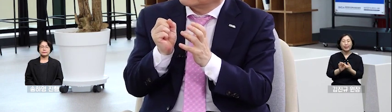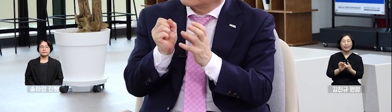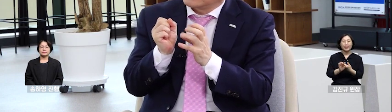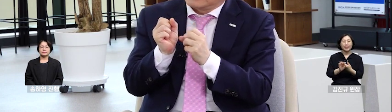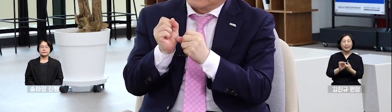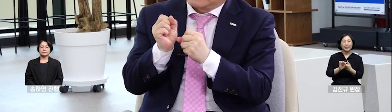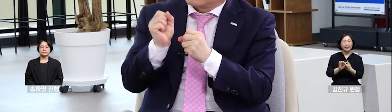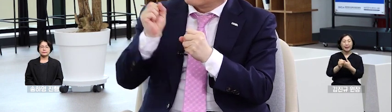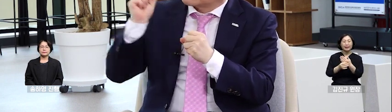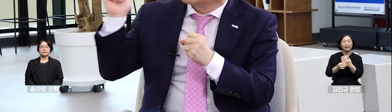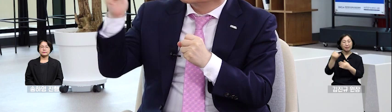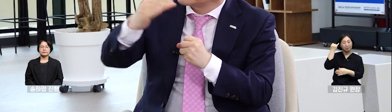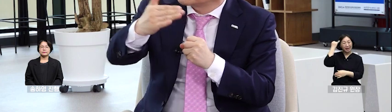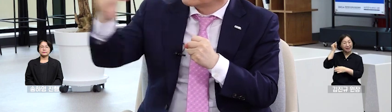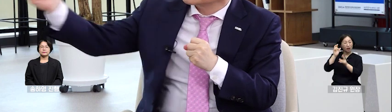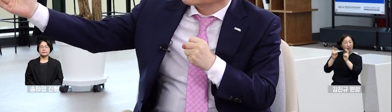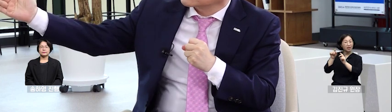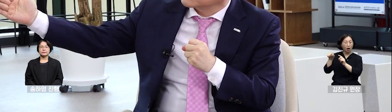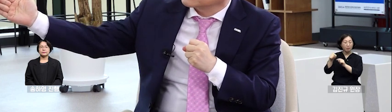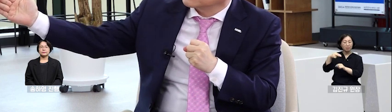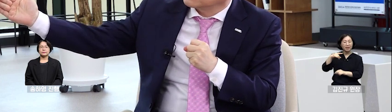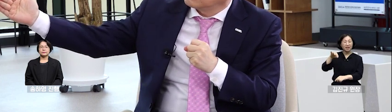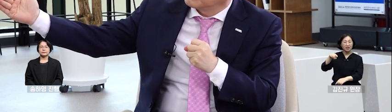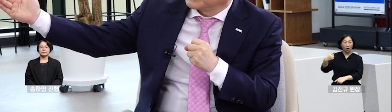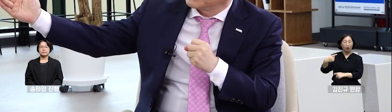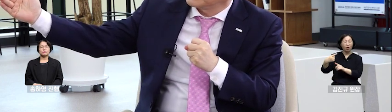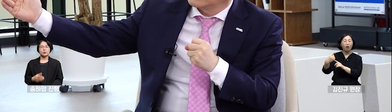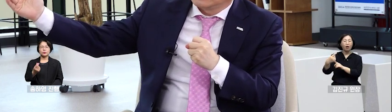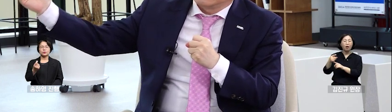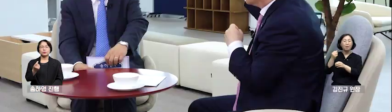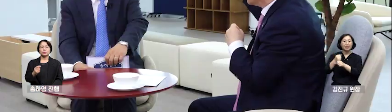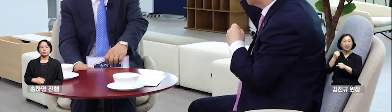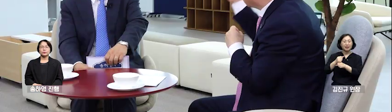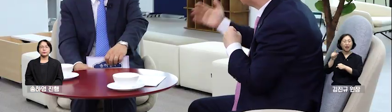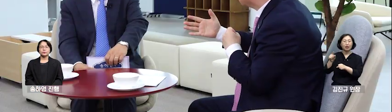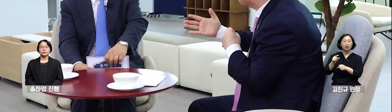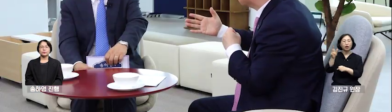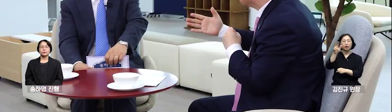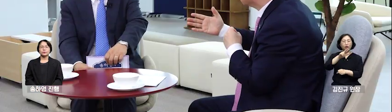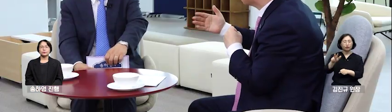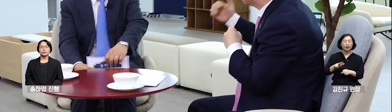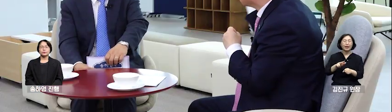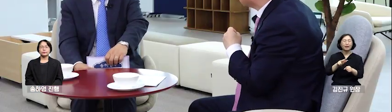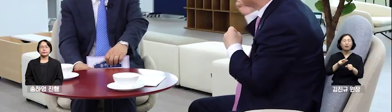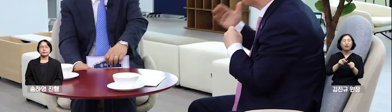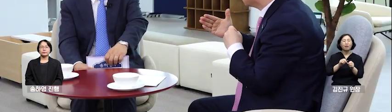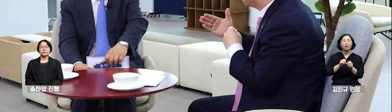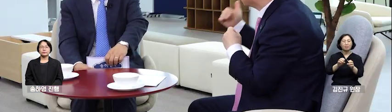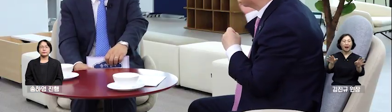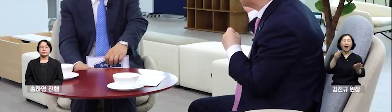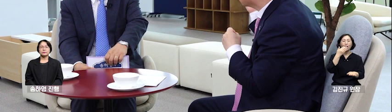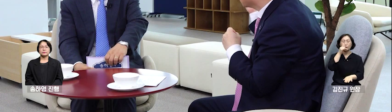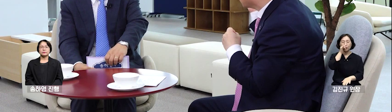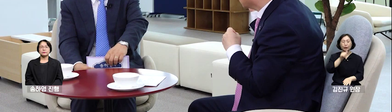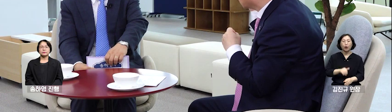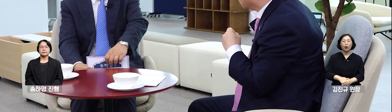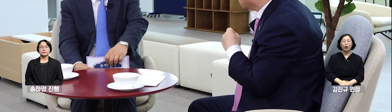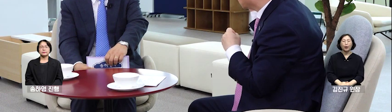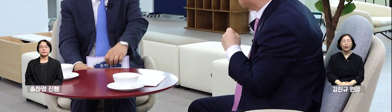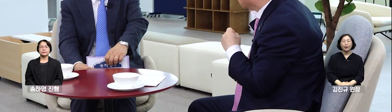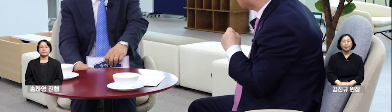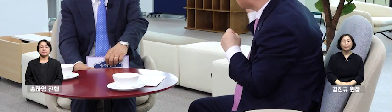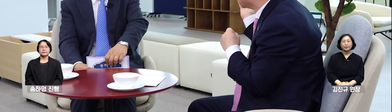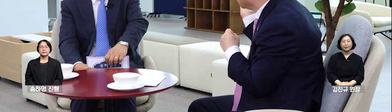배척 이었는데 이정구 그림들 확산 시킬 수가 있어요 예 뭐 문화재 라든지 제가 최근에 그 듣기로는 그쪽